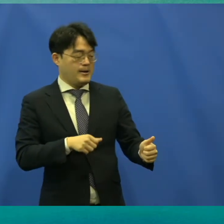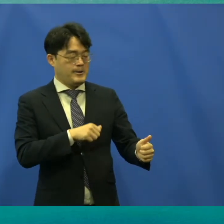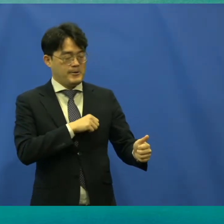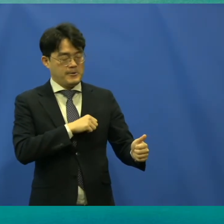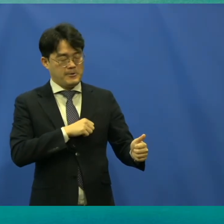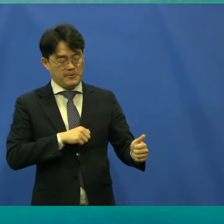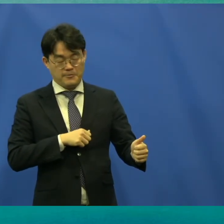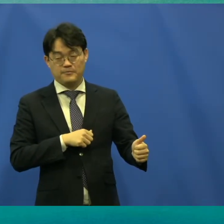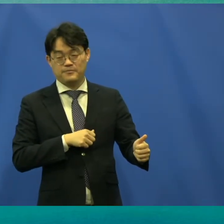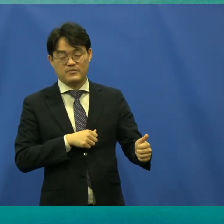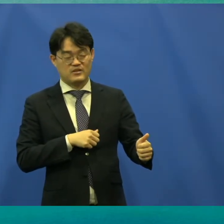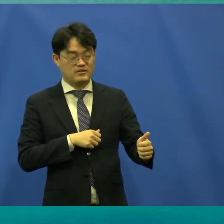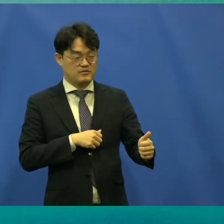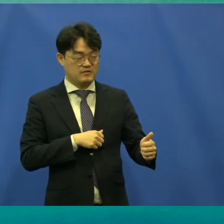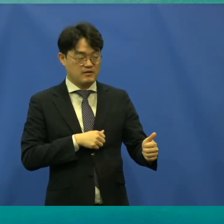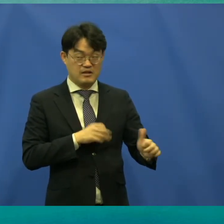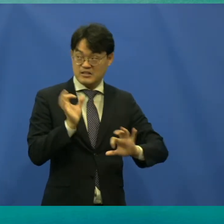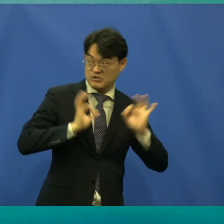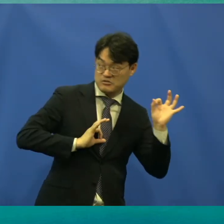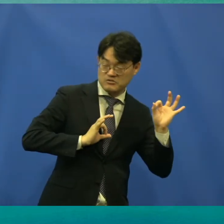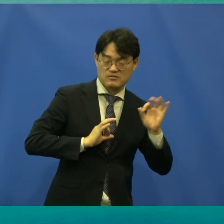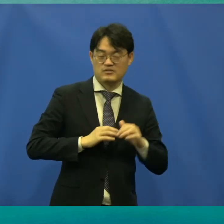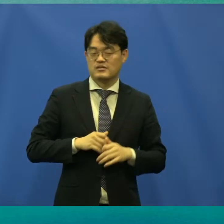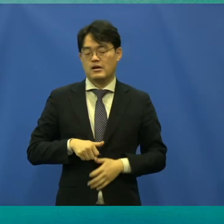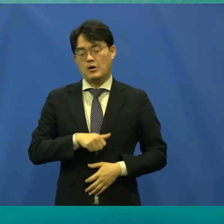방식의 가장 중요한 것은 인내입니다.